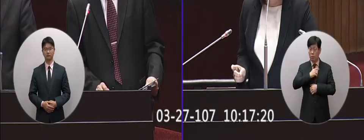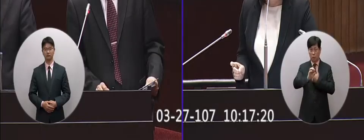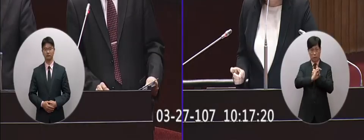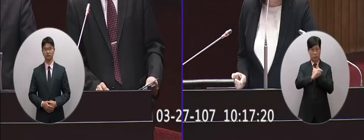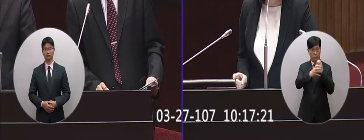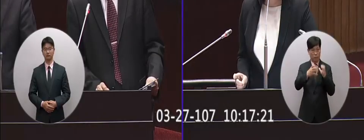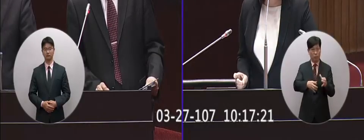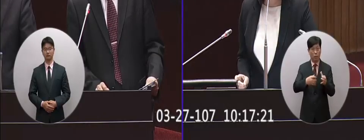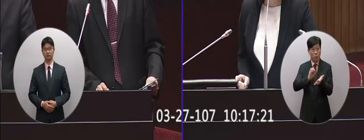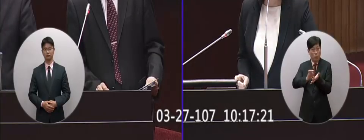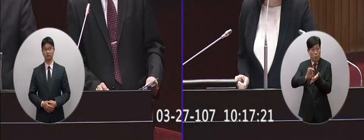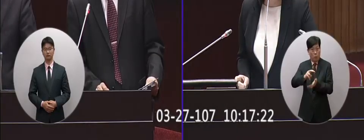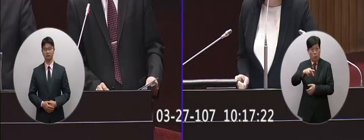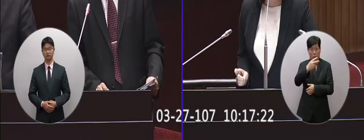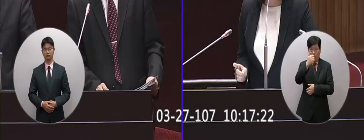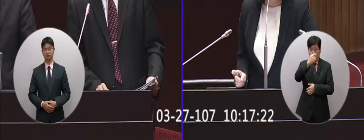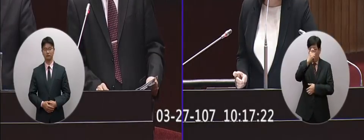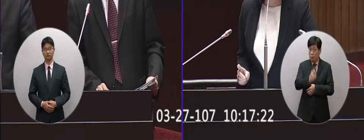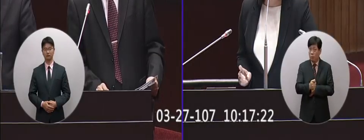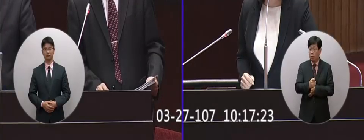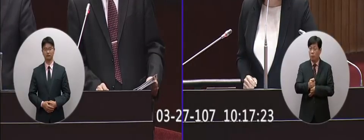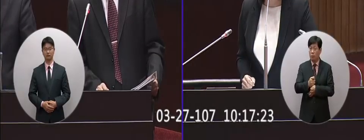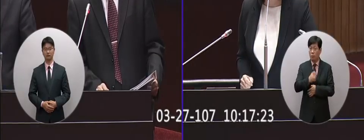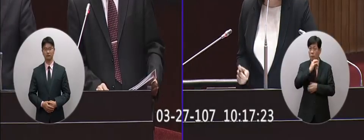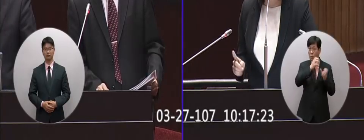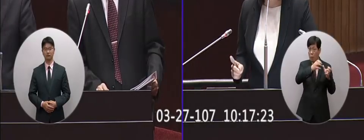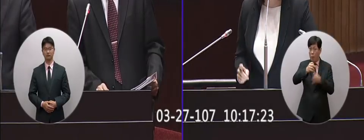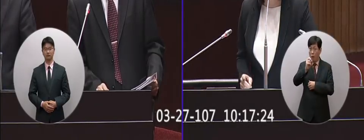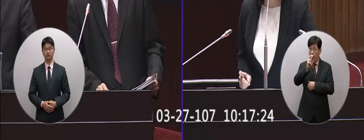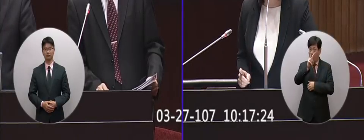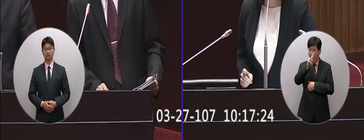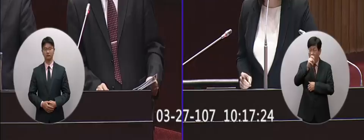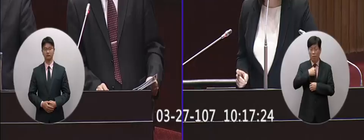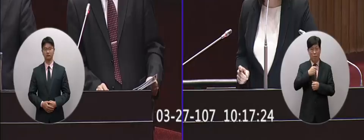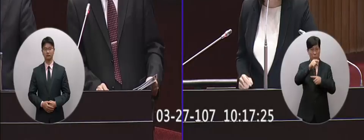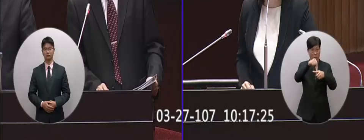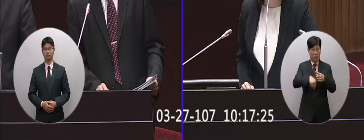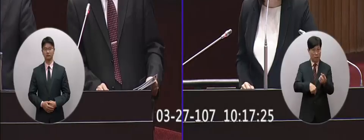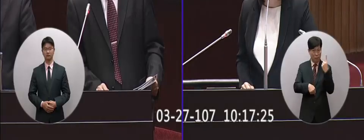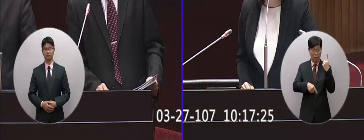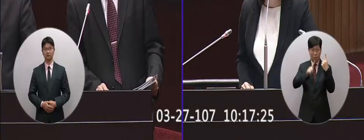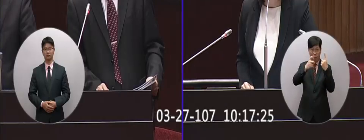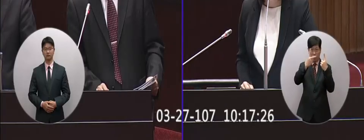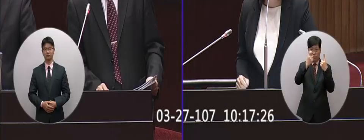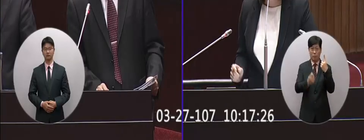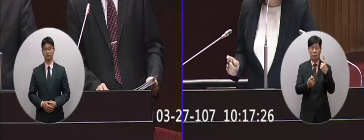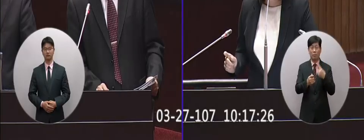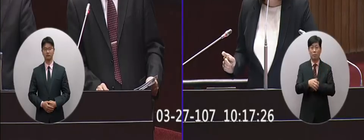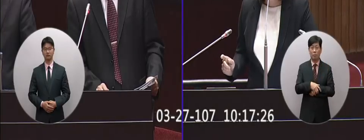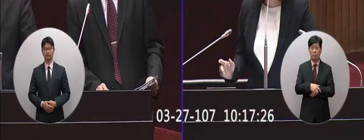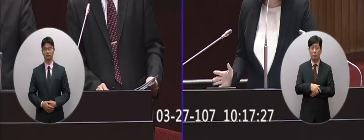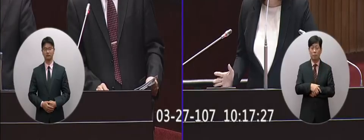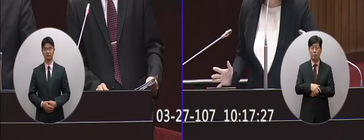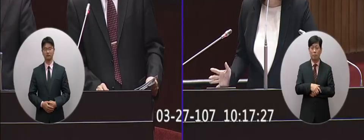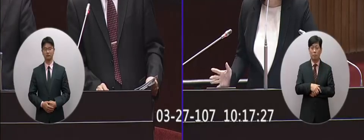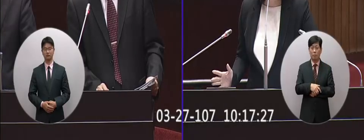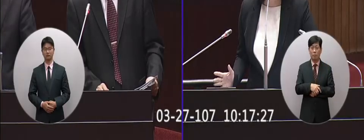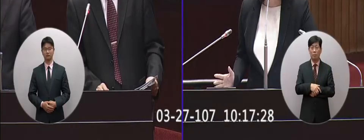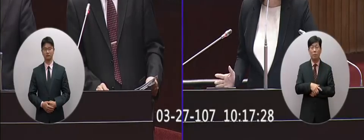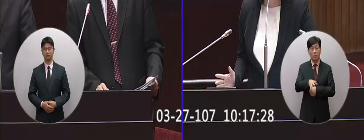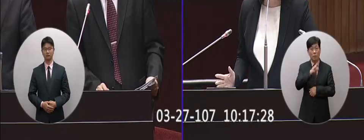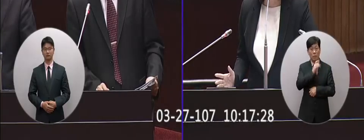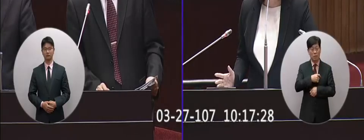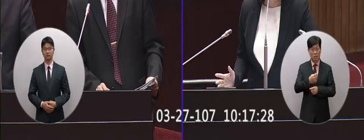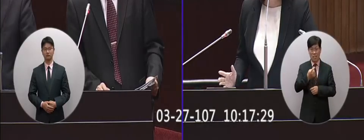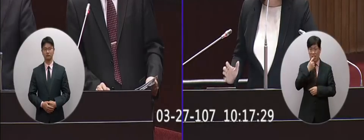厂花了250亿，做了22只，等于一只平均造价12亿，是当